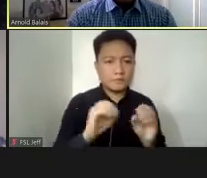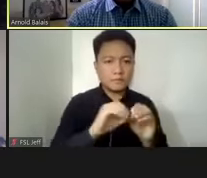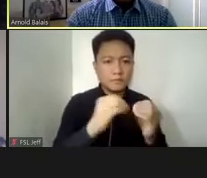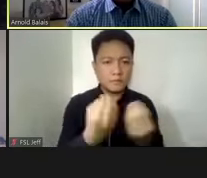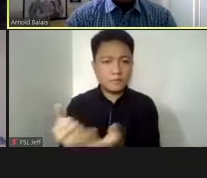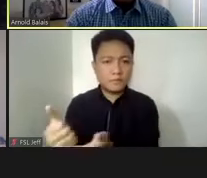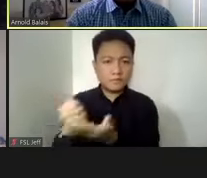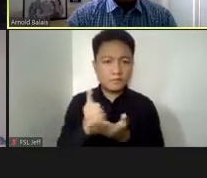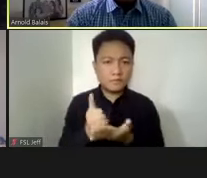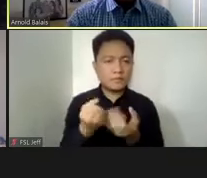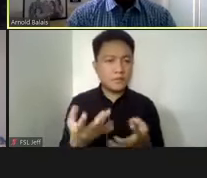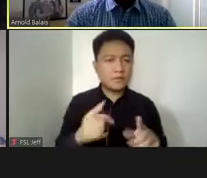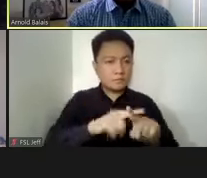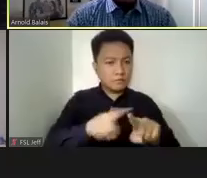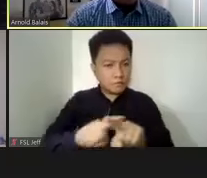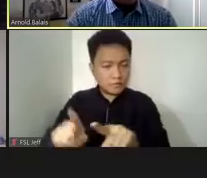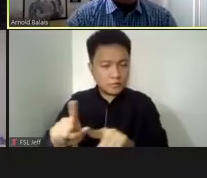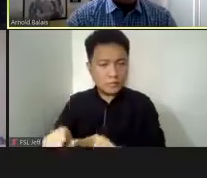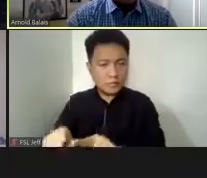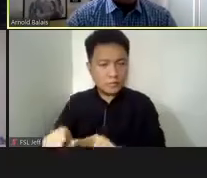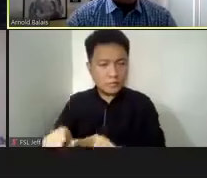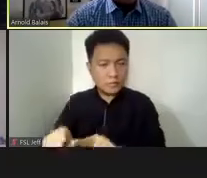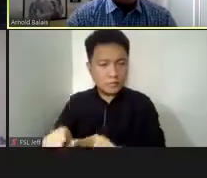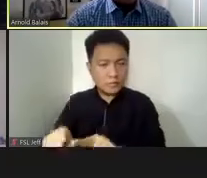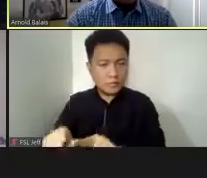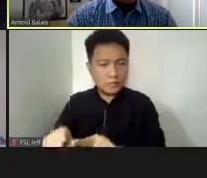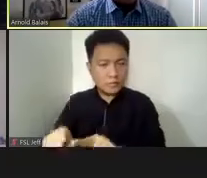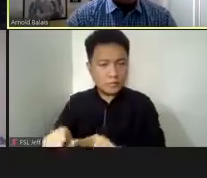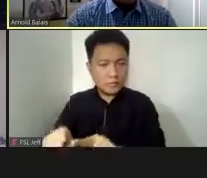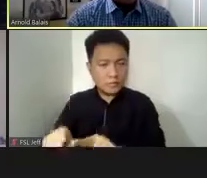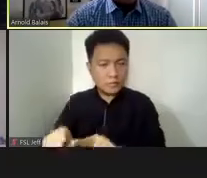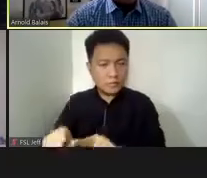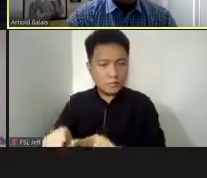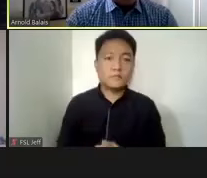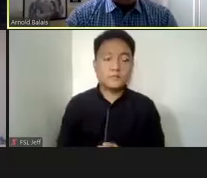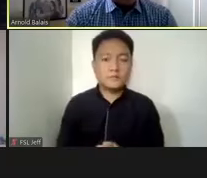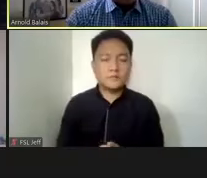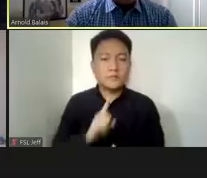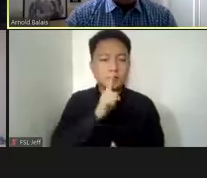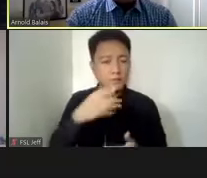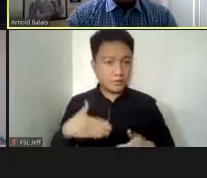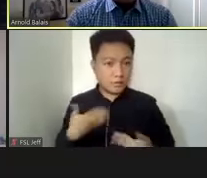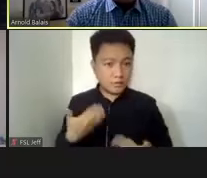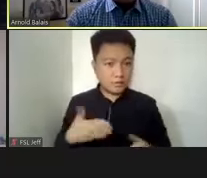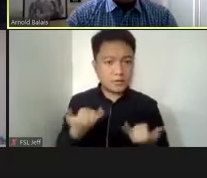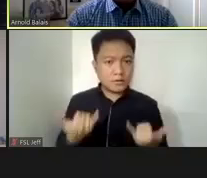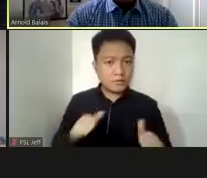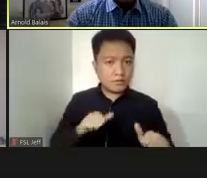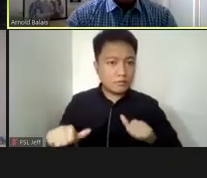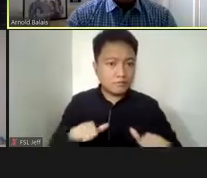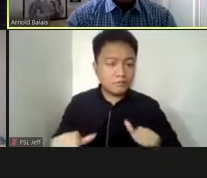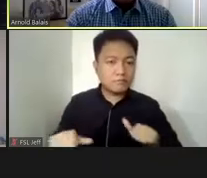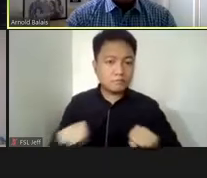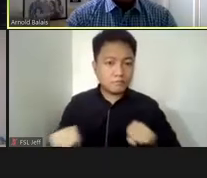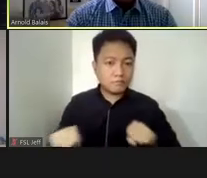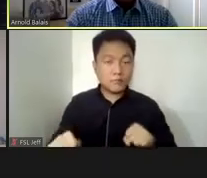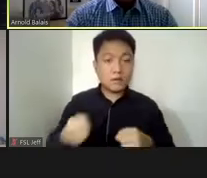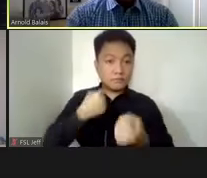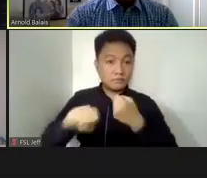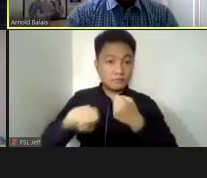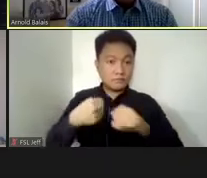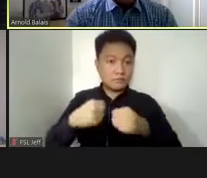disability. Na mas active na ngayon, no, yung Philippine Sports Commission. We now have the PhilSpada, which is the National Sports Association